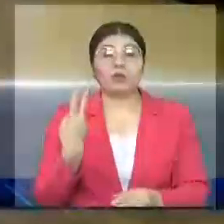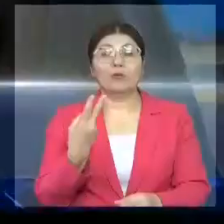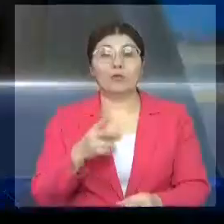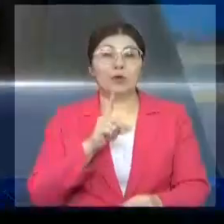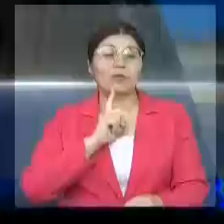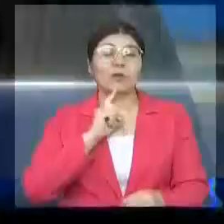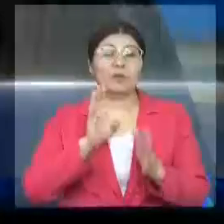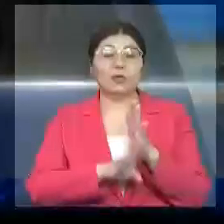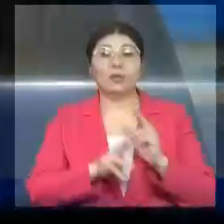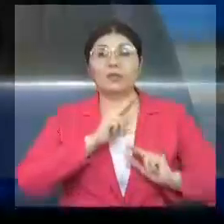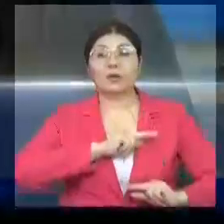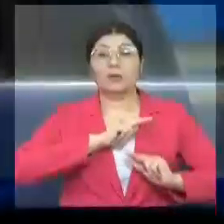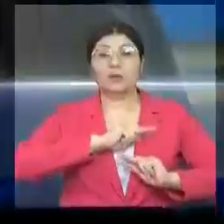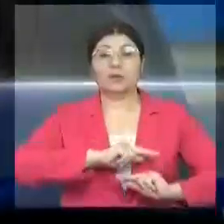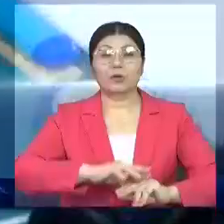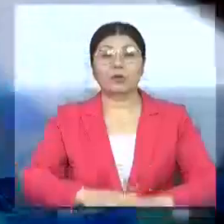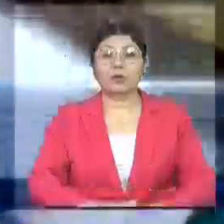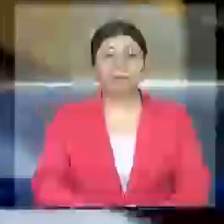временно безработных.